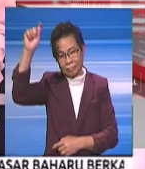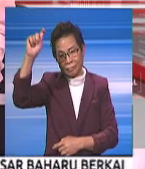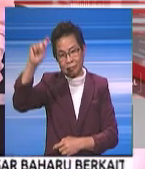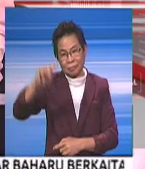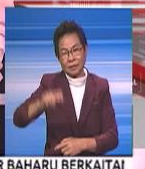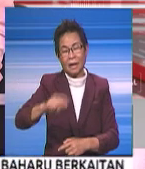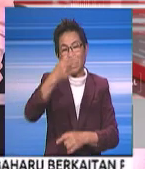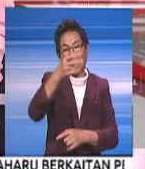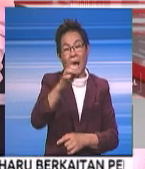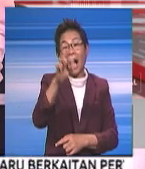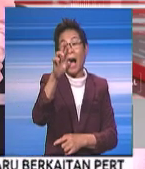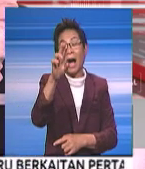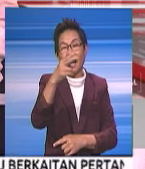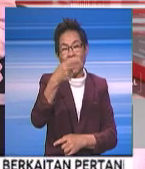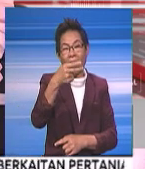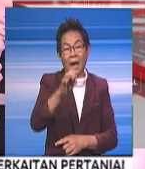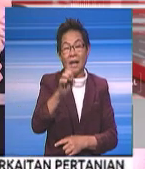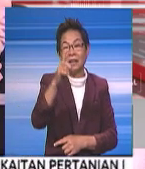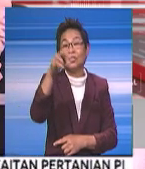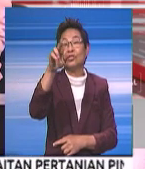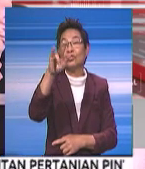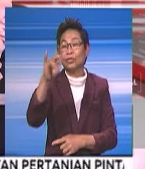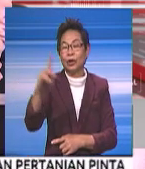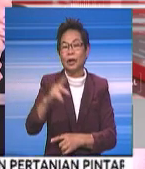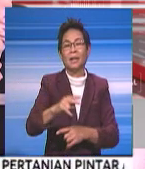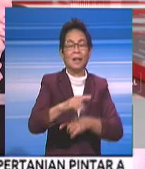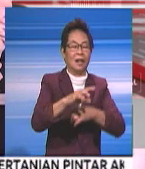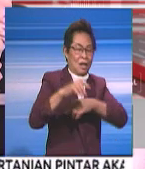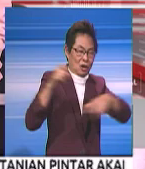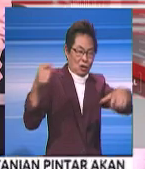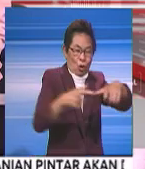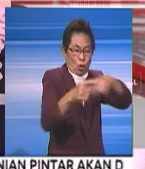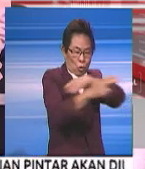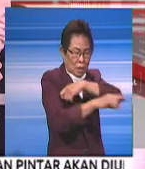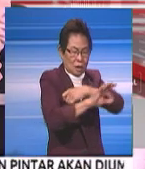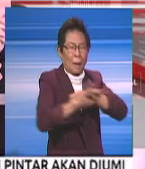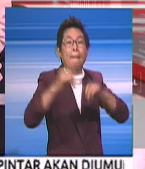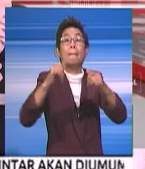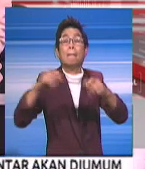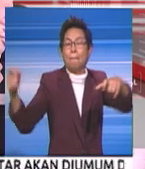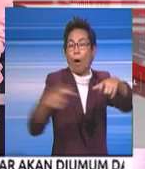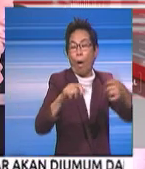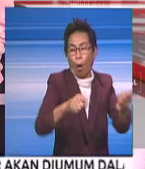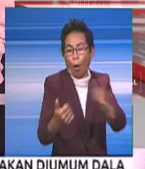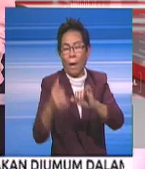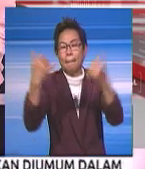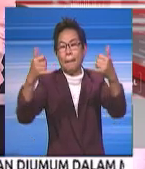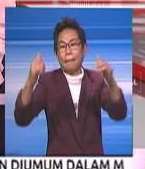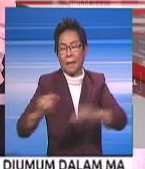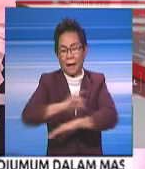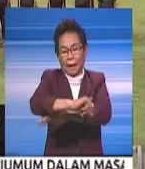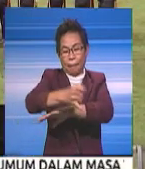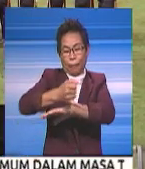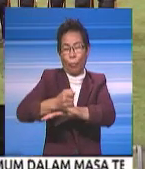melakukan hat-trick manakala gol tunggal Negeri Sembilan diperoleh melalui pemain import Igor Luis.